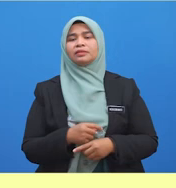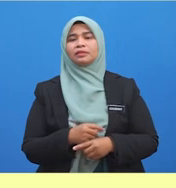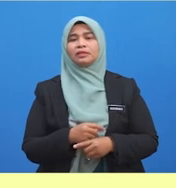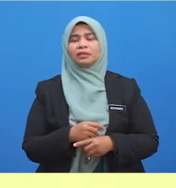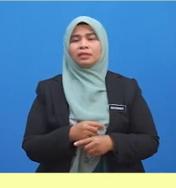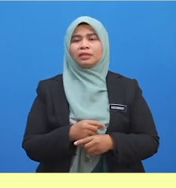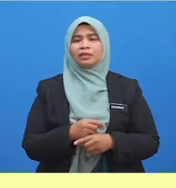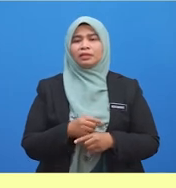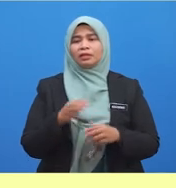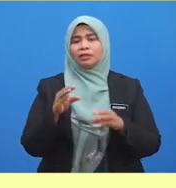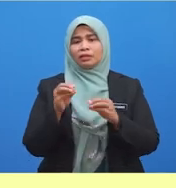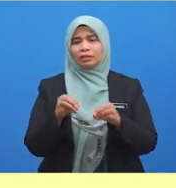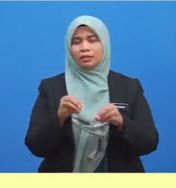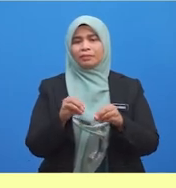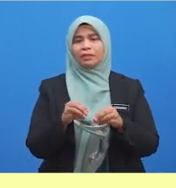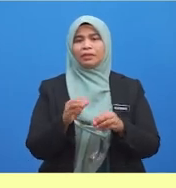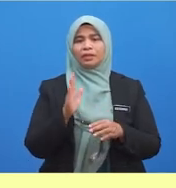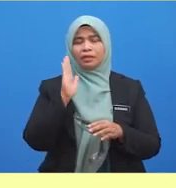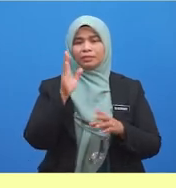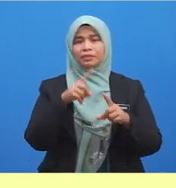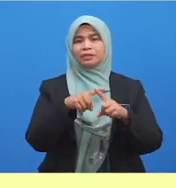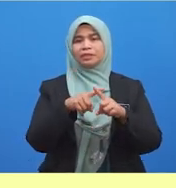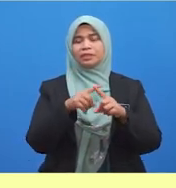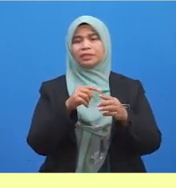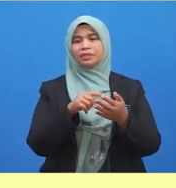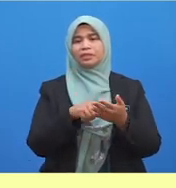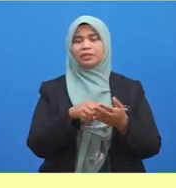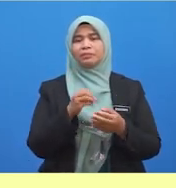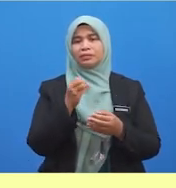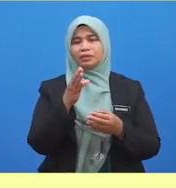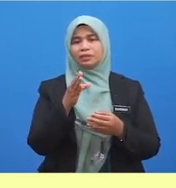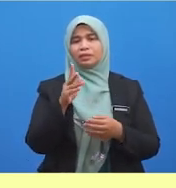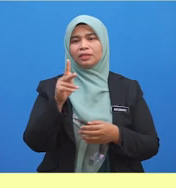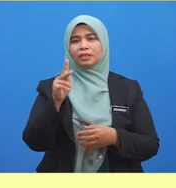Tapak kromatid yang bersilang disebut kiasma.